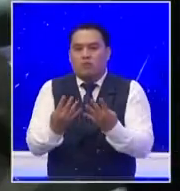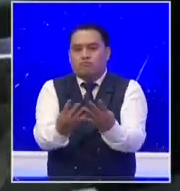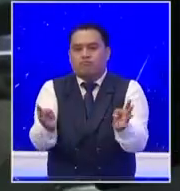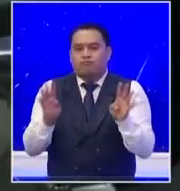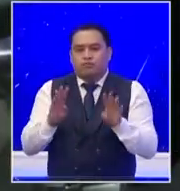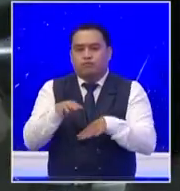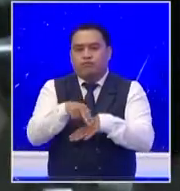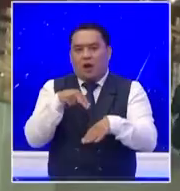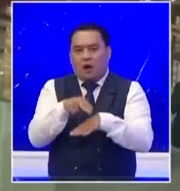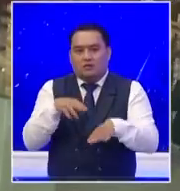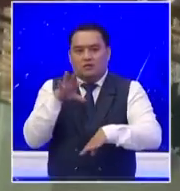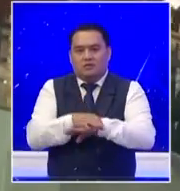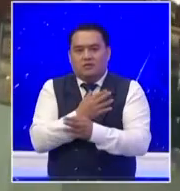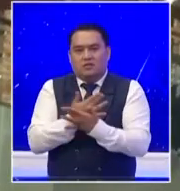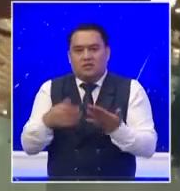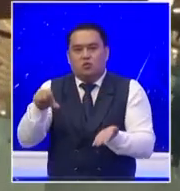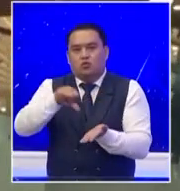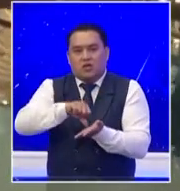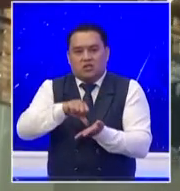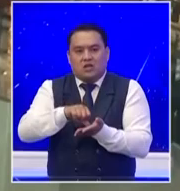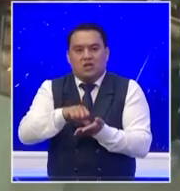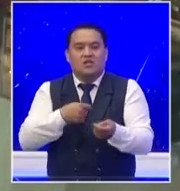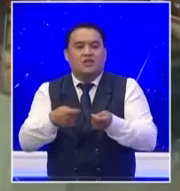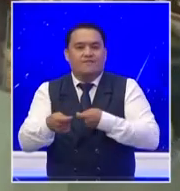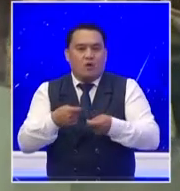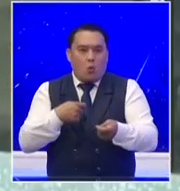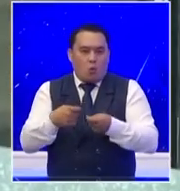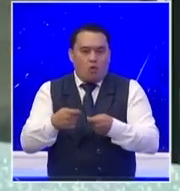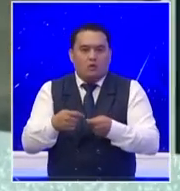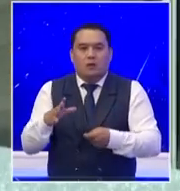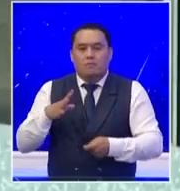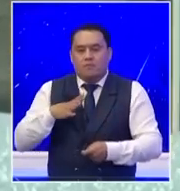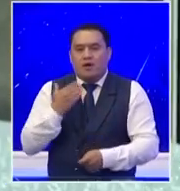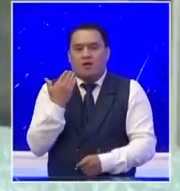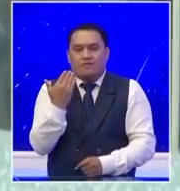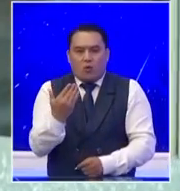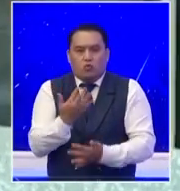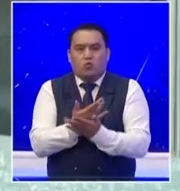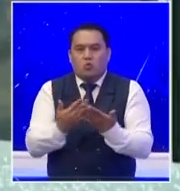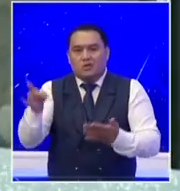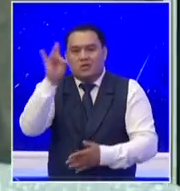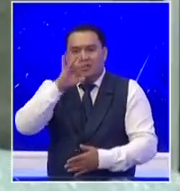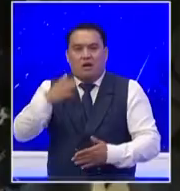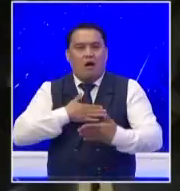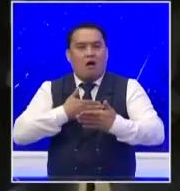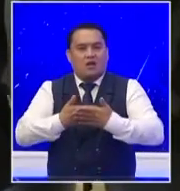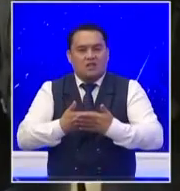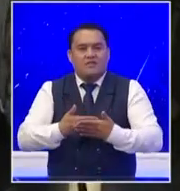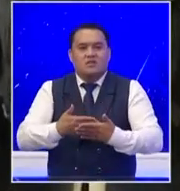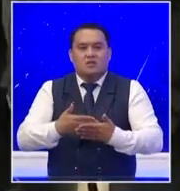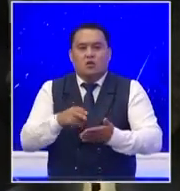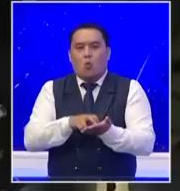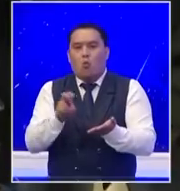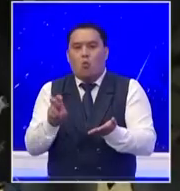место проведения акции и задержала несколько участников. Лидер движения «Революция зонтиков» Джошуа Вонг и другие известные активисты заявили, что выходят из